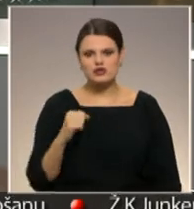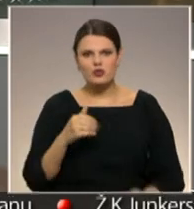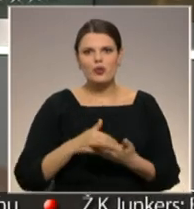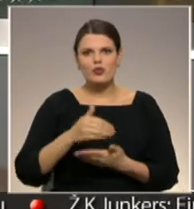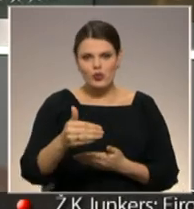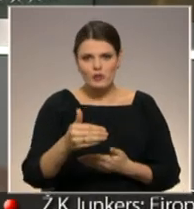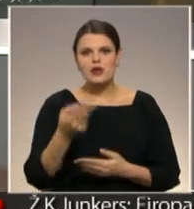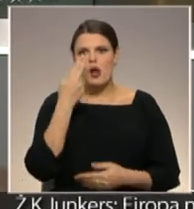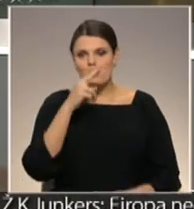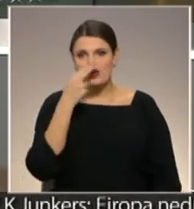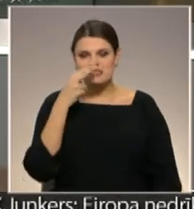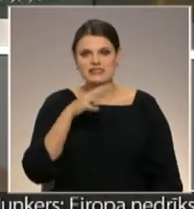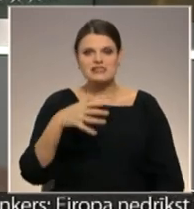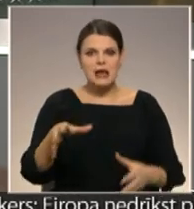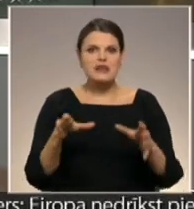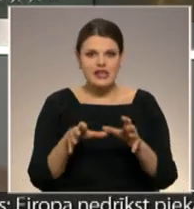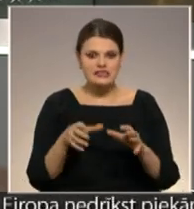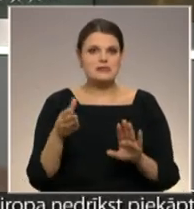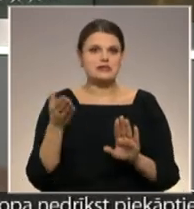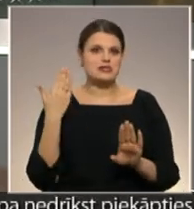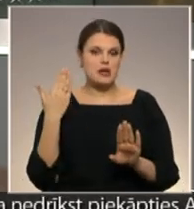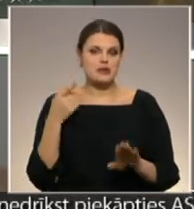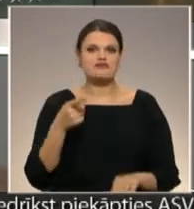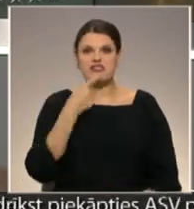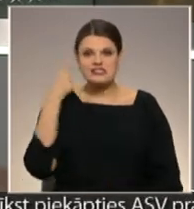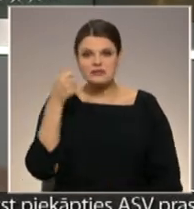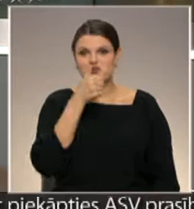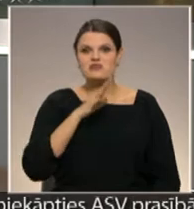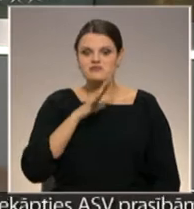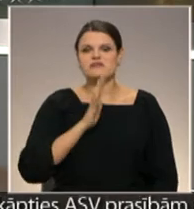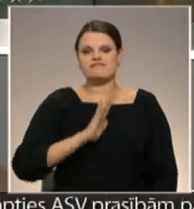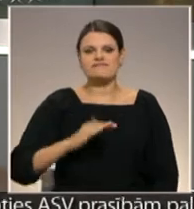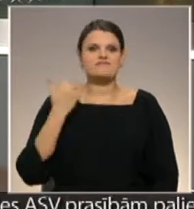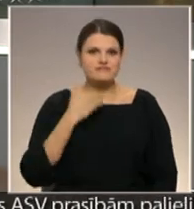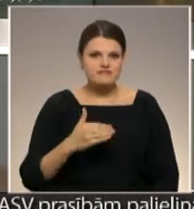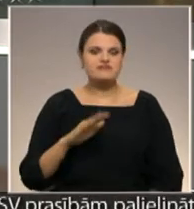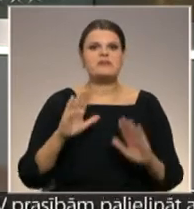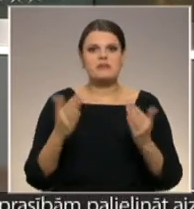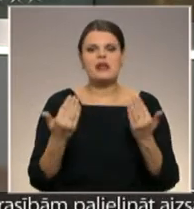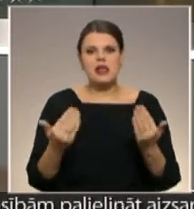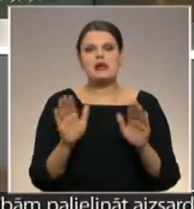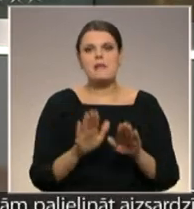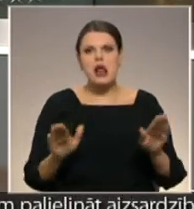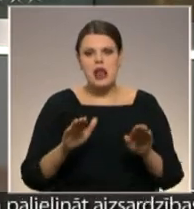nekā 100 cūku piespiedu nokaušanas palēnām atjauno cūku saimi, brīdin, kas izžitā varbūt nepatīk.